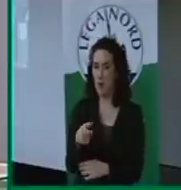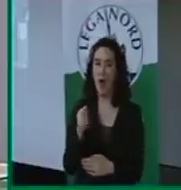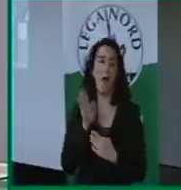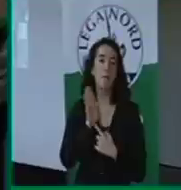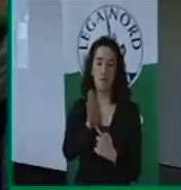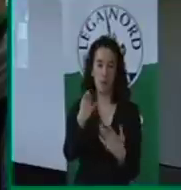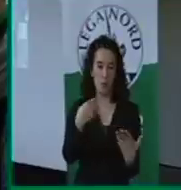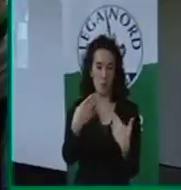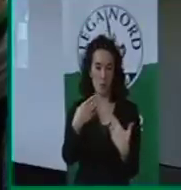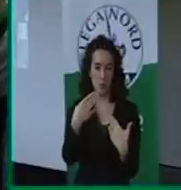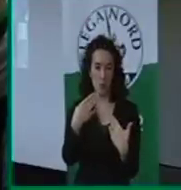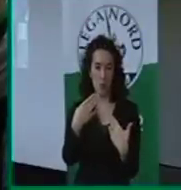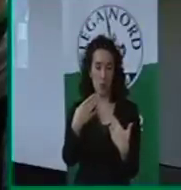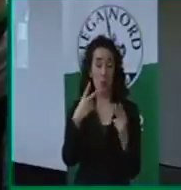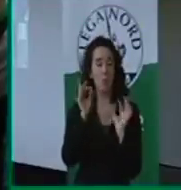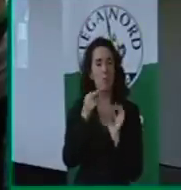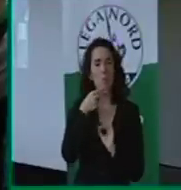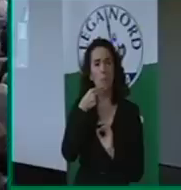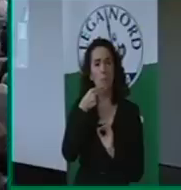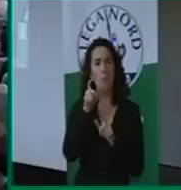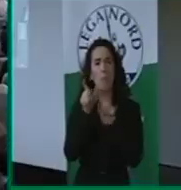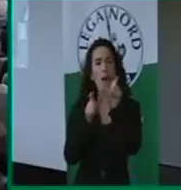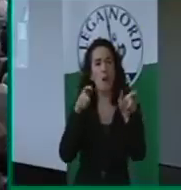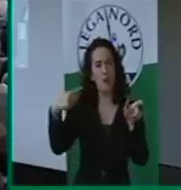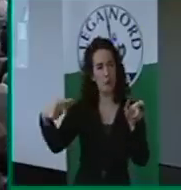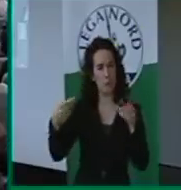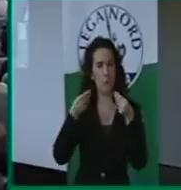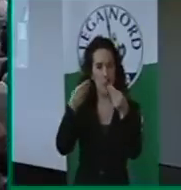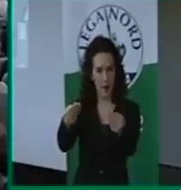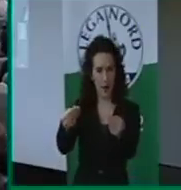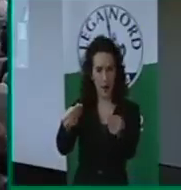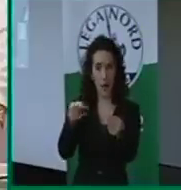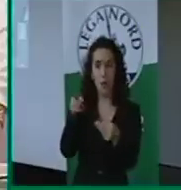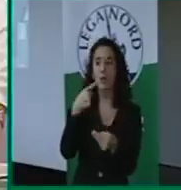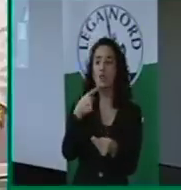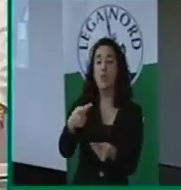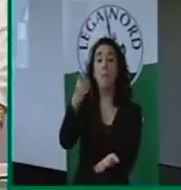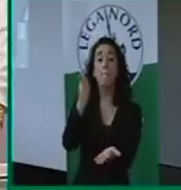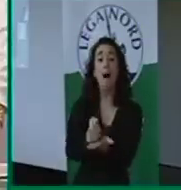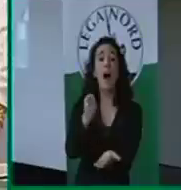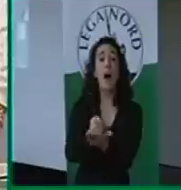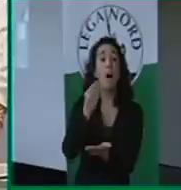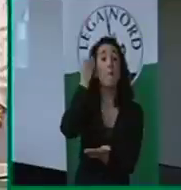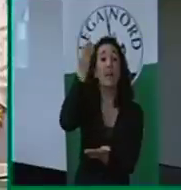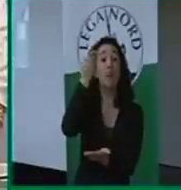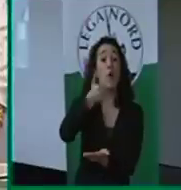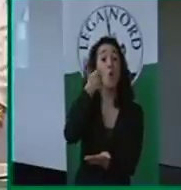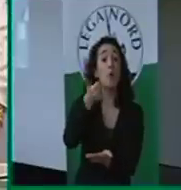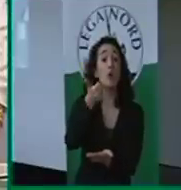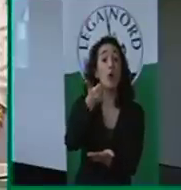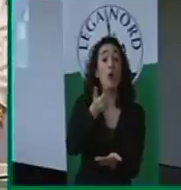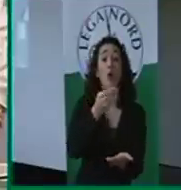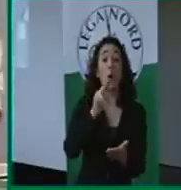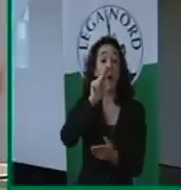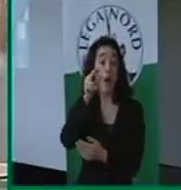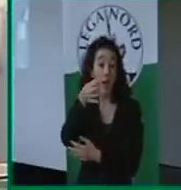con le sue parole lui dice basta pensiero unico basta moneta